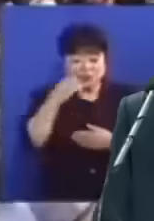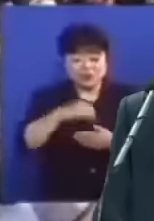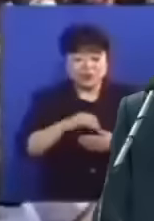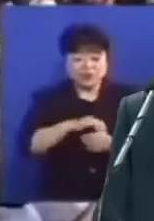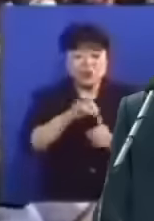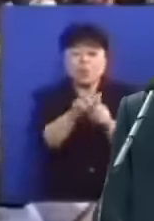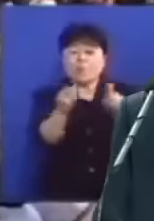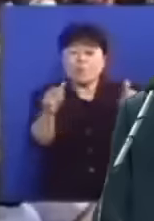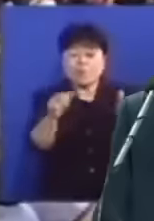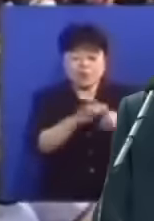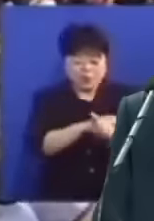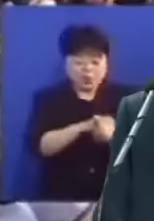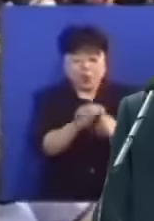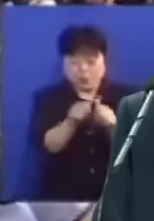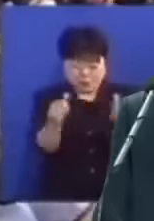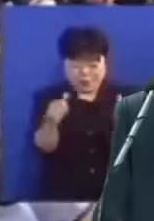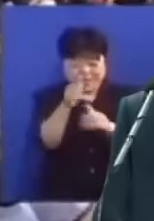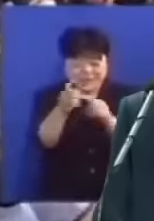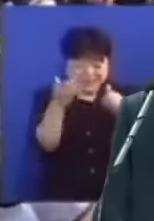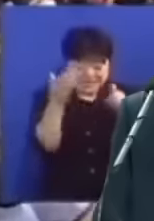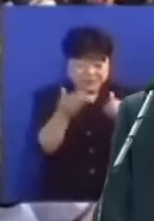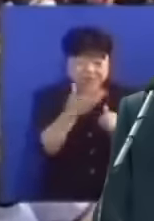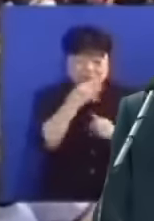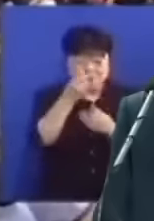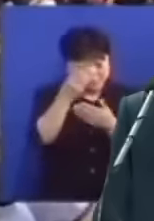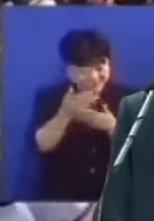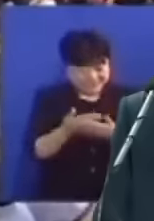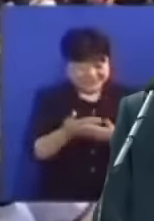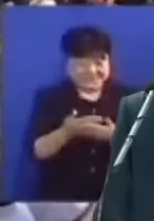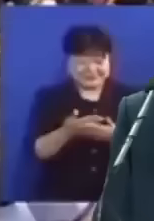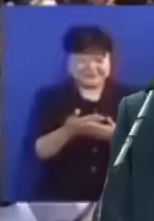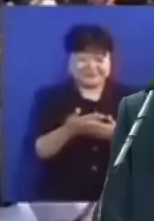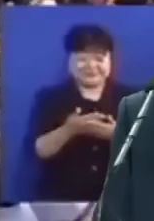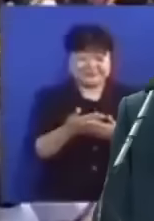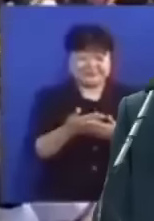욥. 욥은 하나님께 복을 받아서